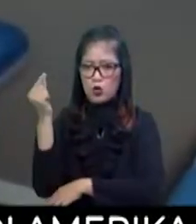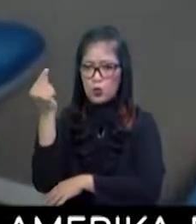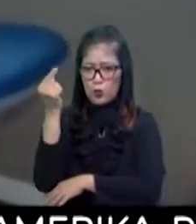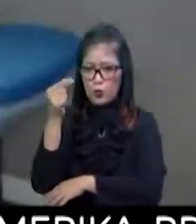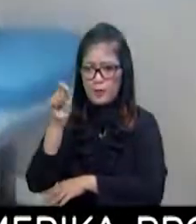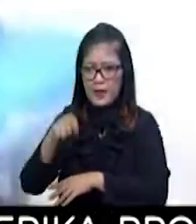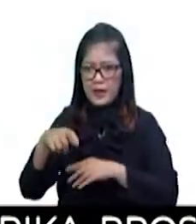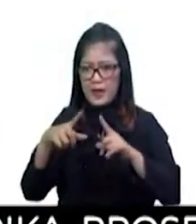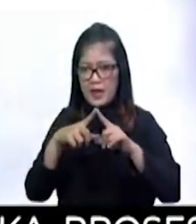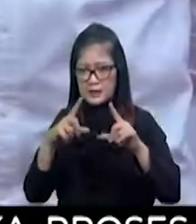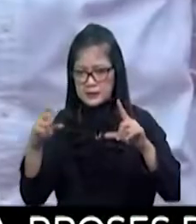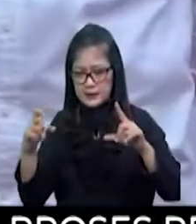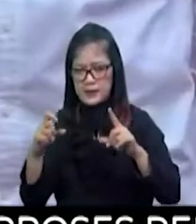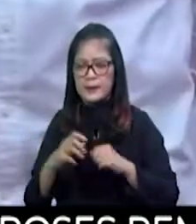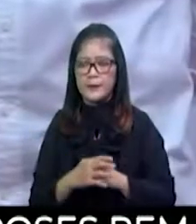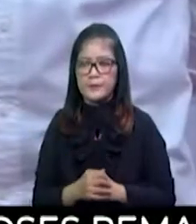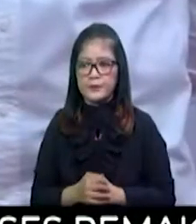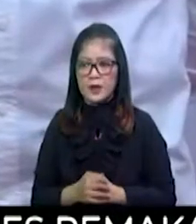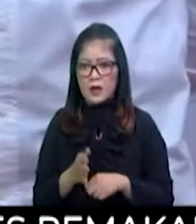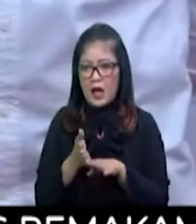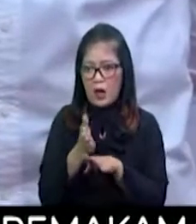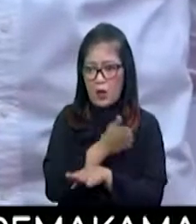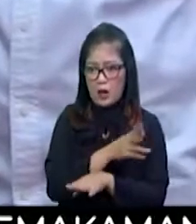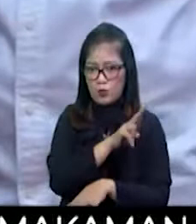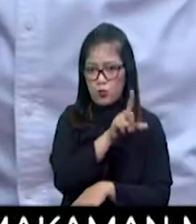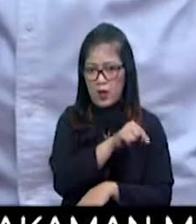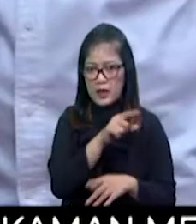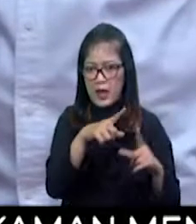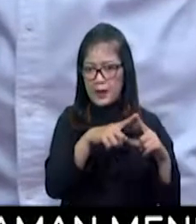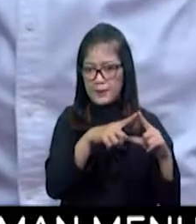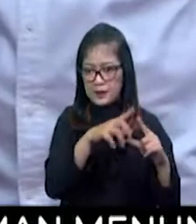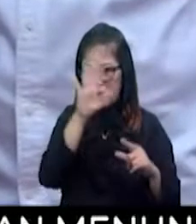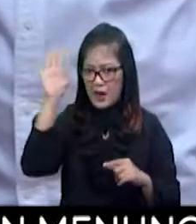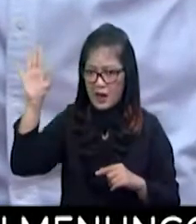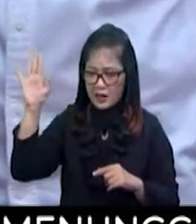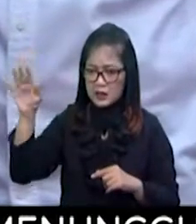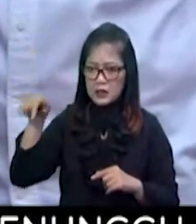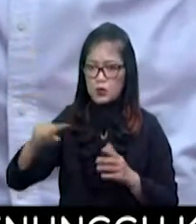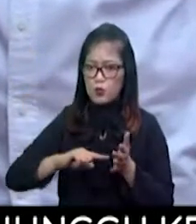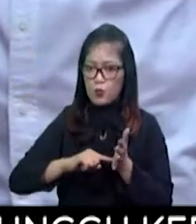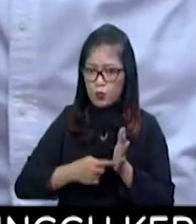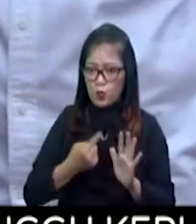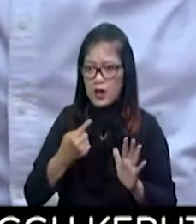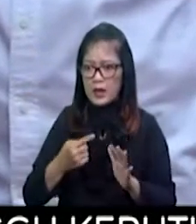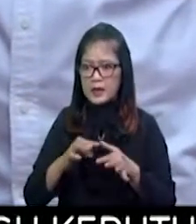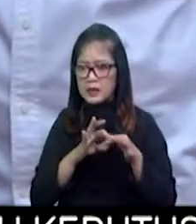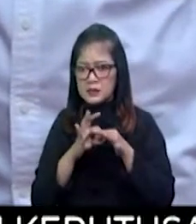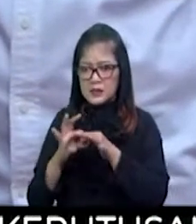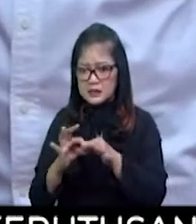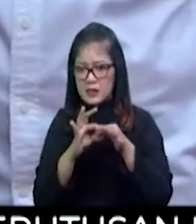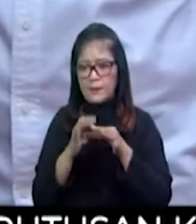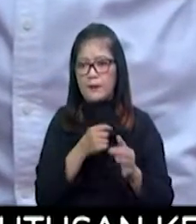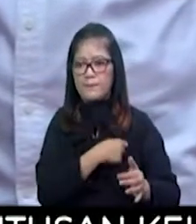ruangan. Di awal April ini nanti kita akan sudah mulai juga bekerja sama dengan Kementerian